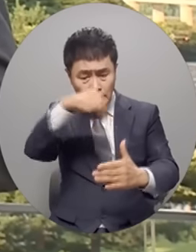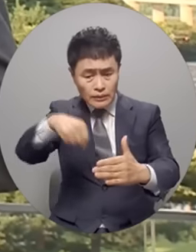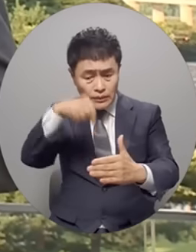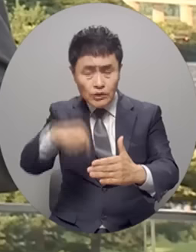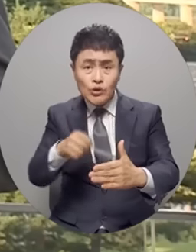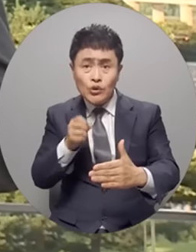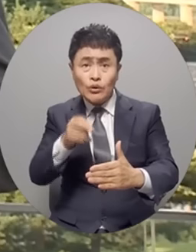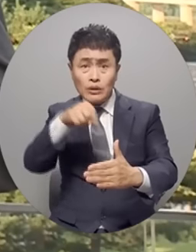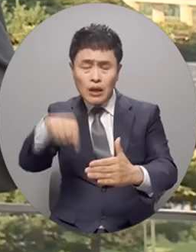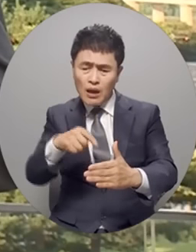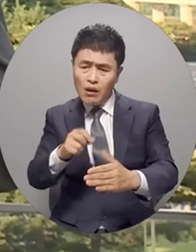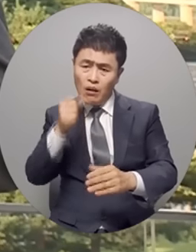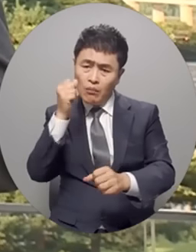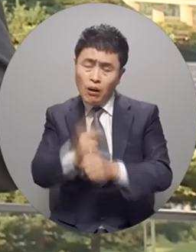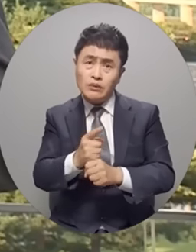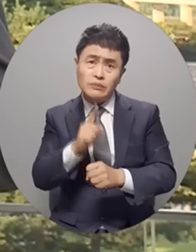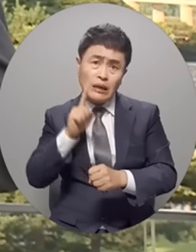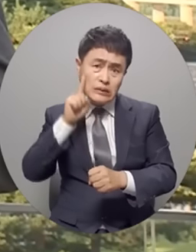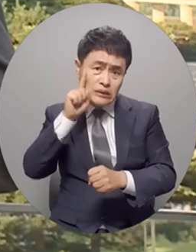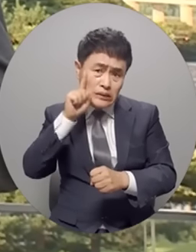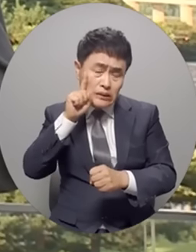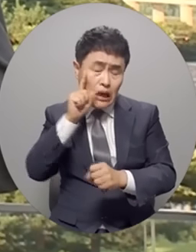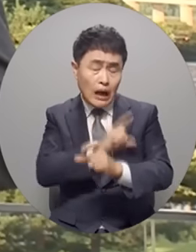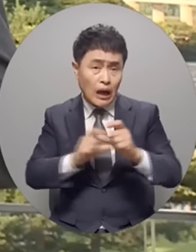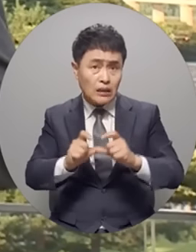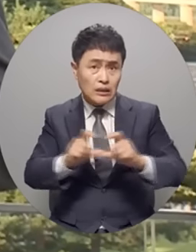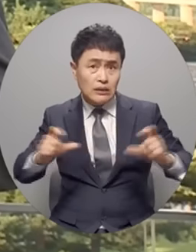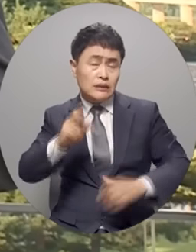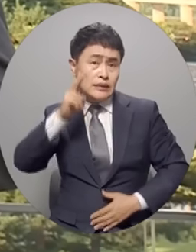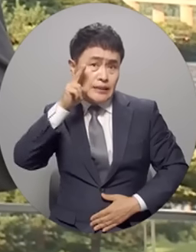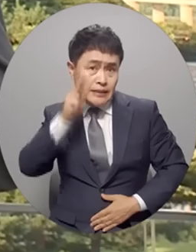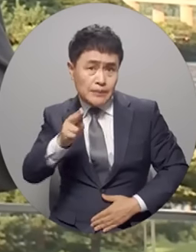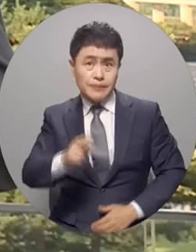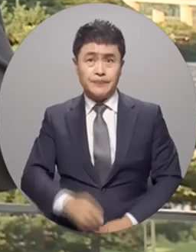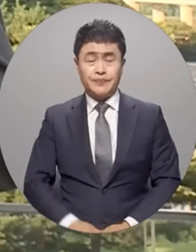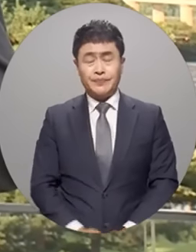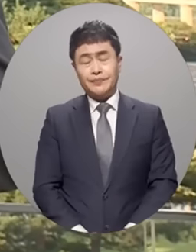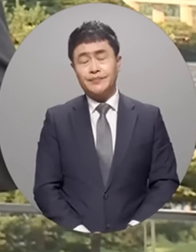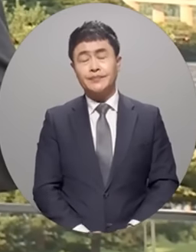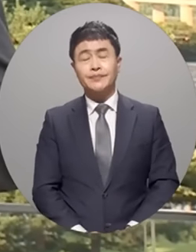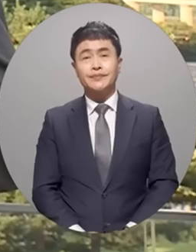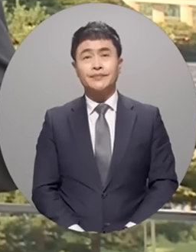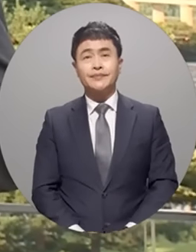벌써부터 신경전이 어느 때보다 치열합니다. MBC 뉴스 손하늘입니다.